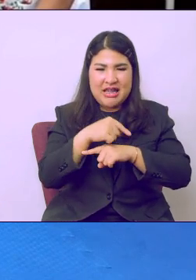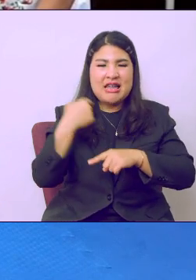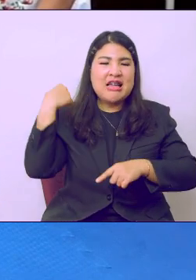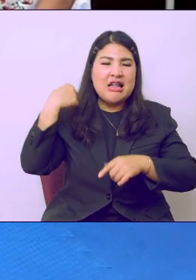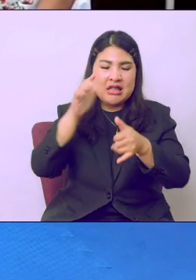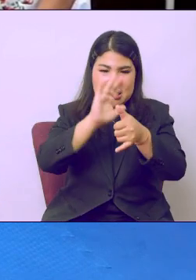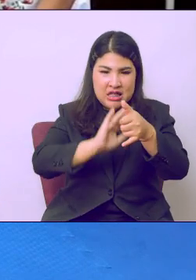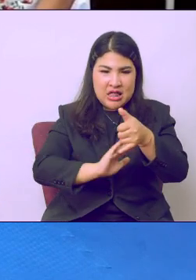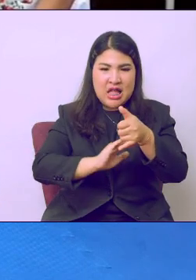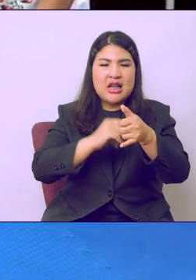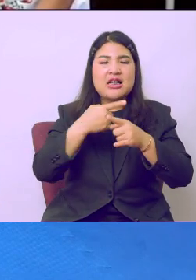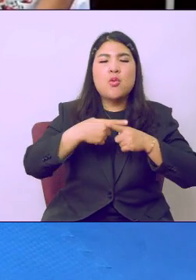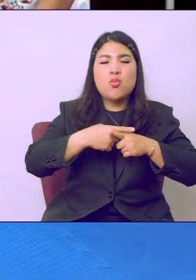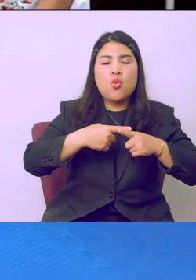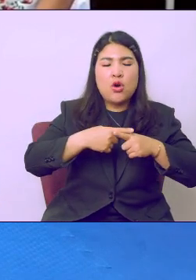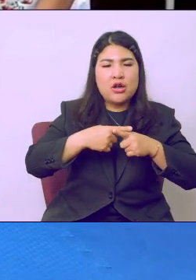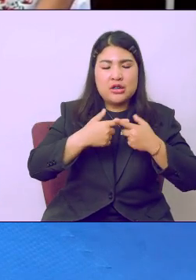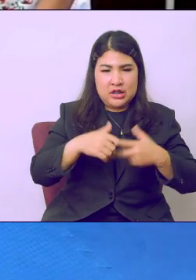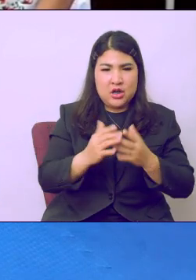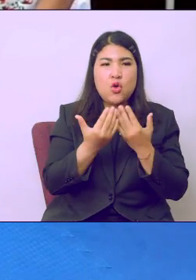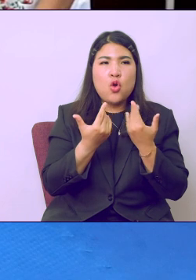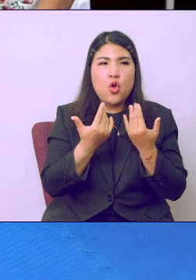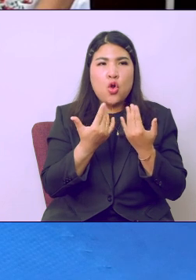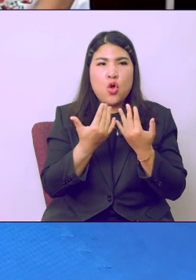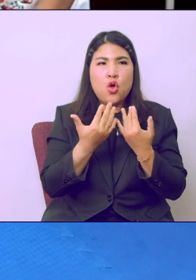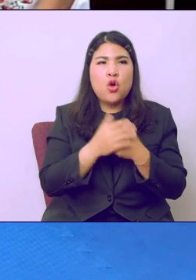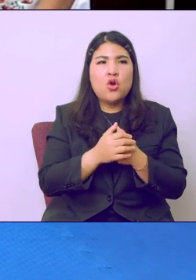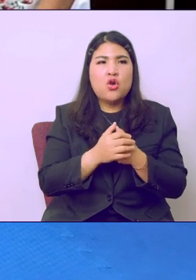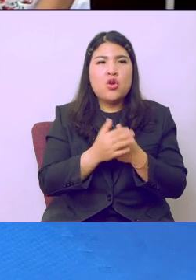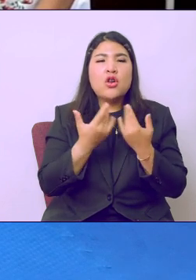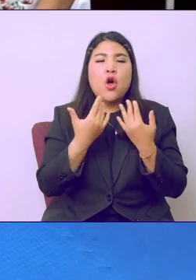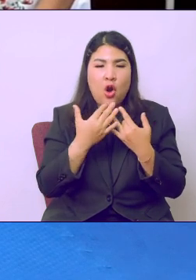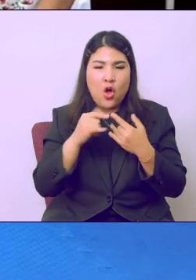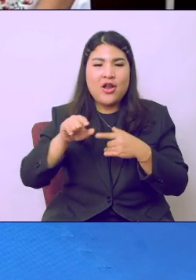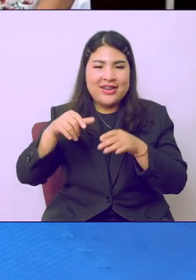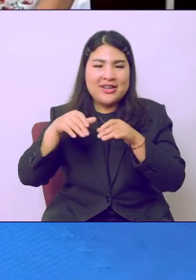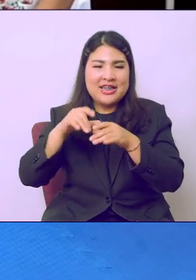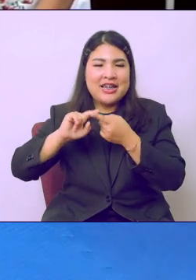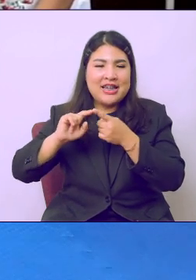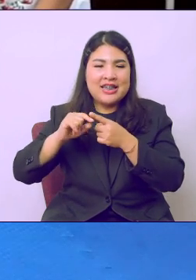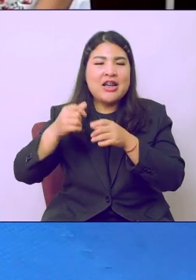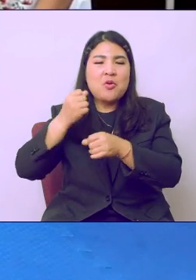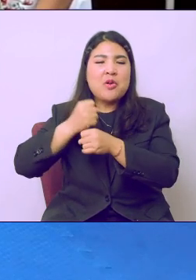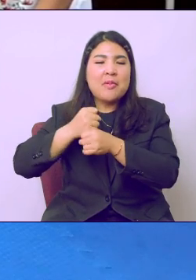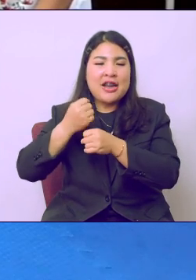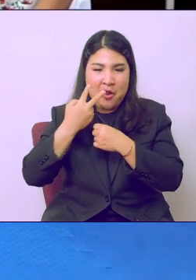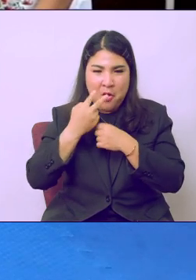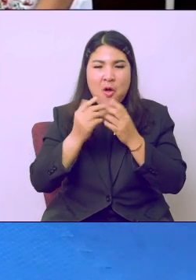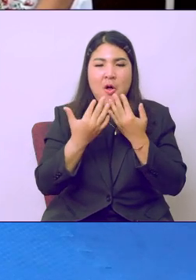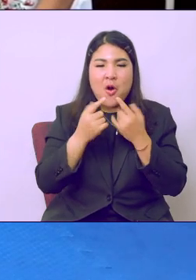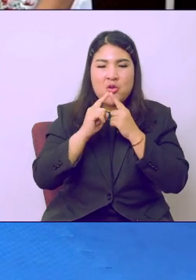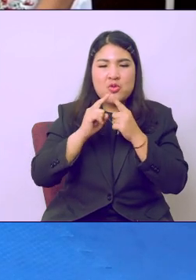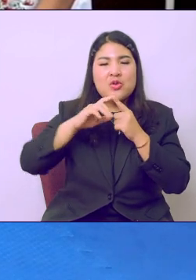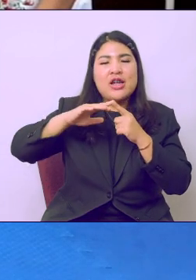คราวเนี้วิธีแก้ก็คือว่านะครับเดี๋ยวผู้ใหญ่เดี๋ยวเดี๋ยวทีมงานเดี๋ยวคุยกันหลังไมค์หลายคน